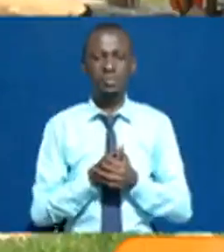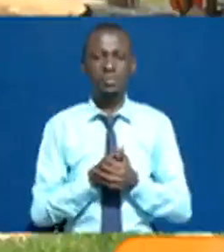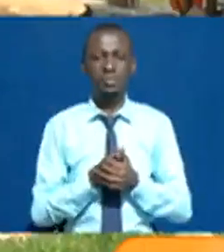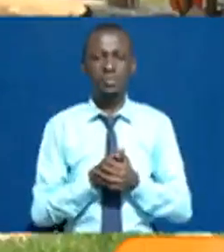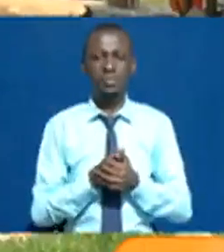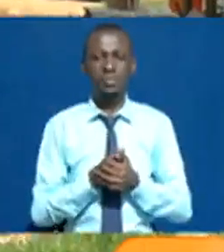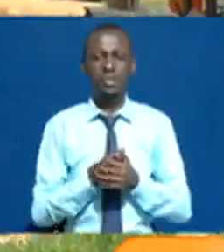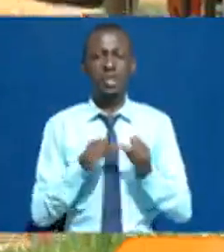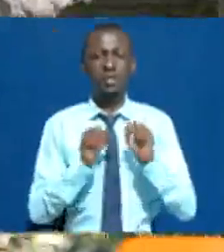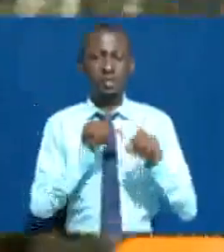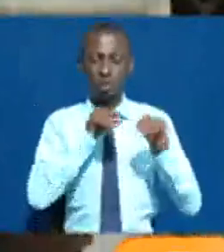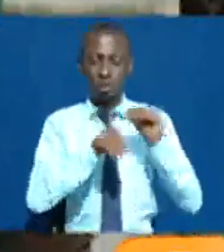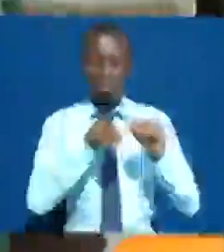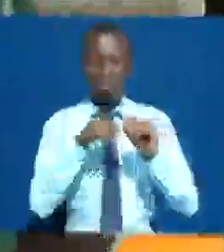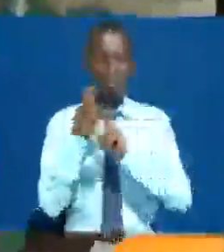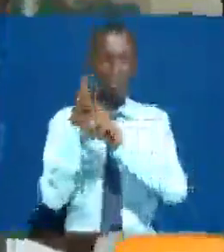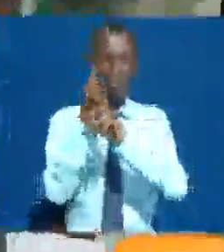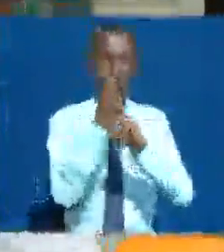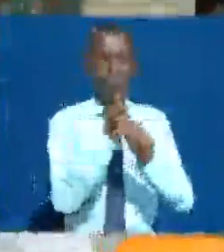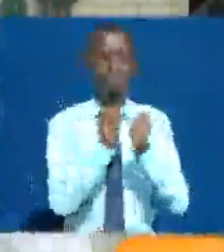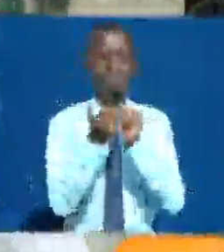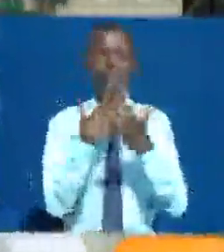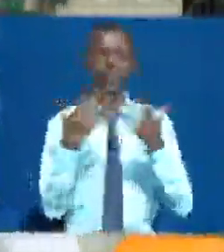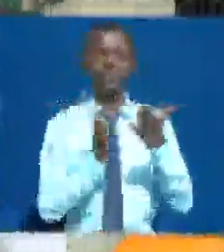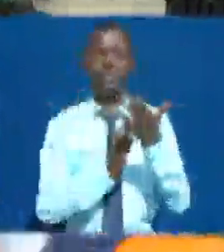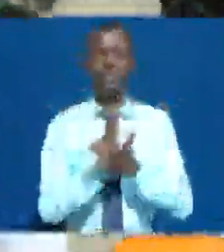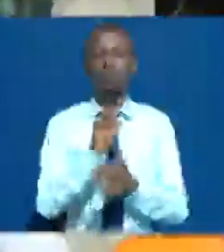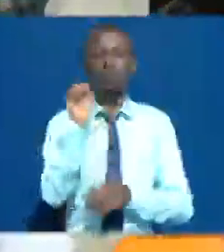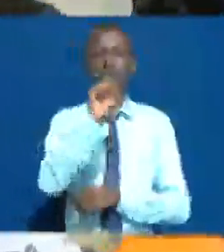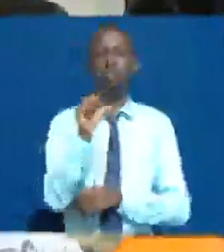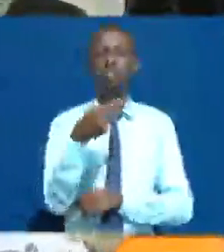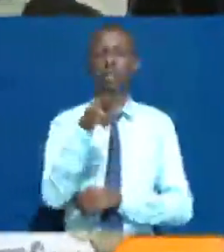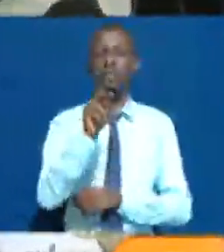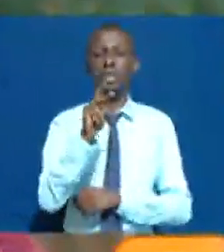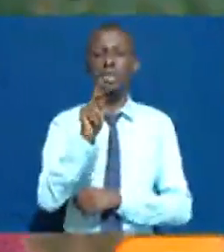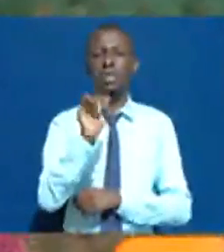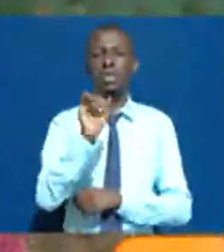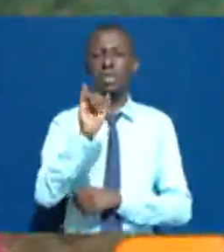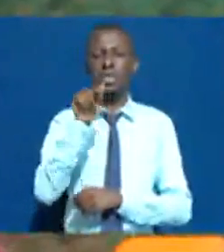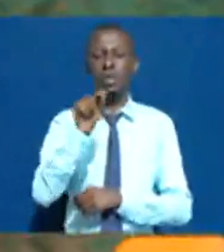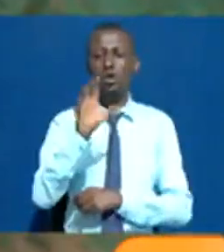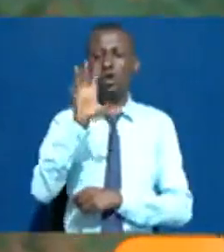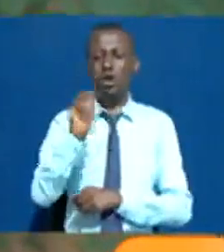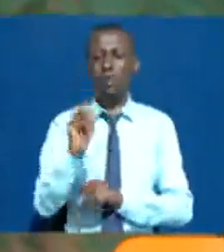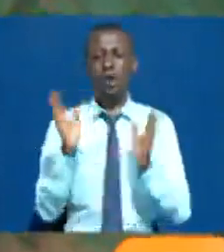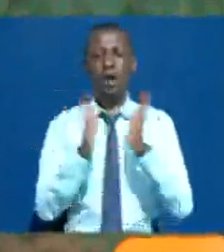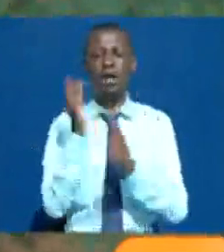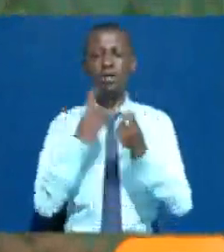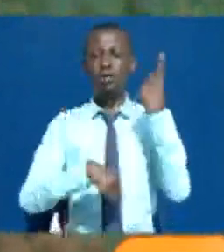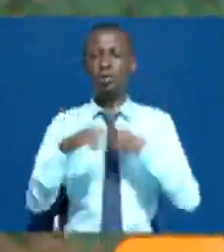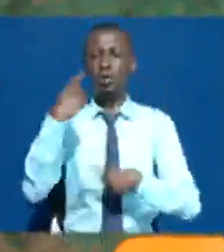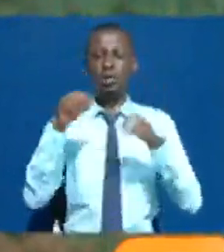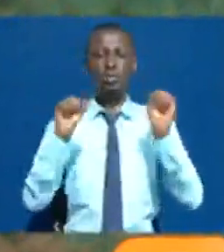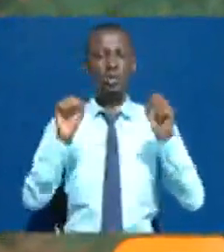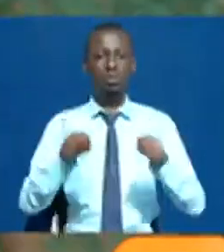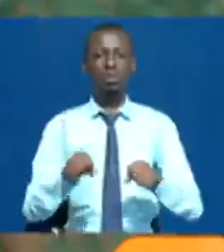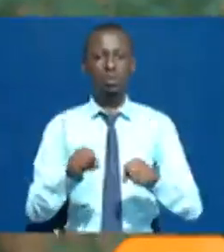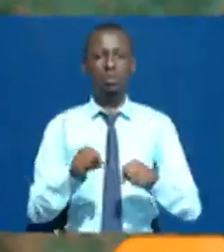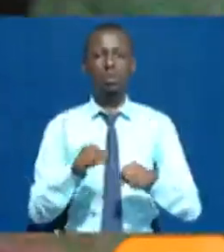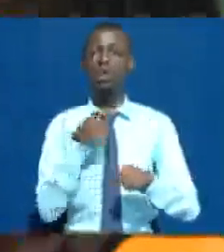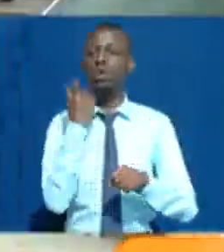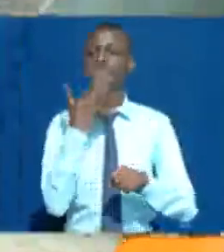their bets on different sports products on Shabiki.com and stand a chance of winning big. Wale wanapenda kutumia